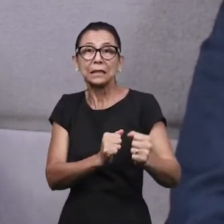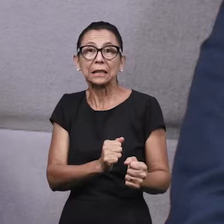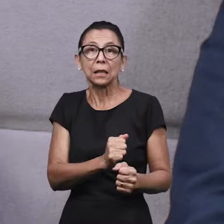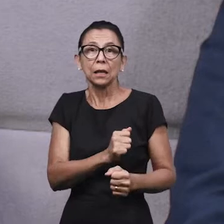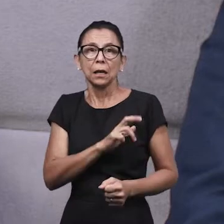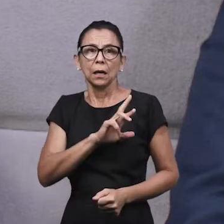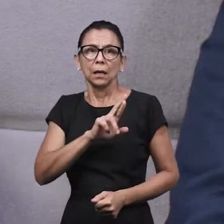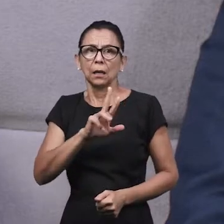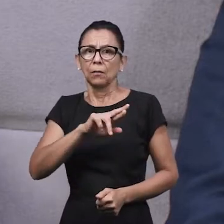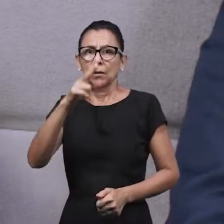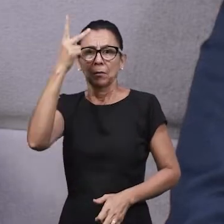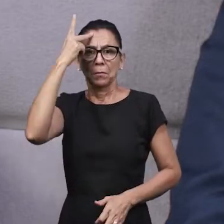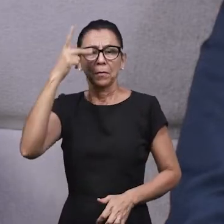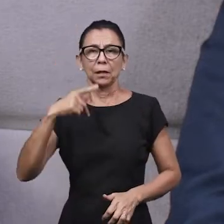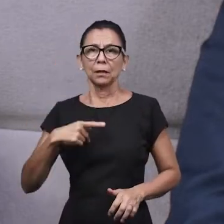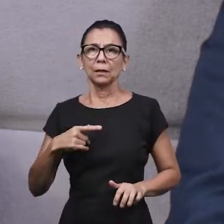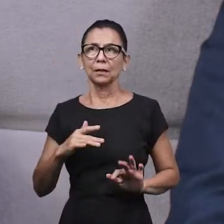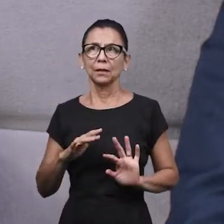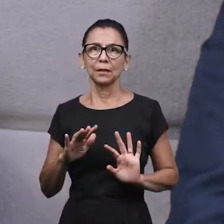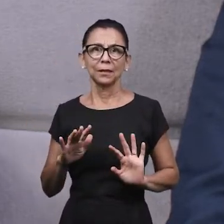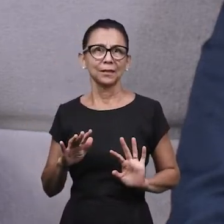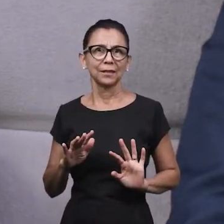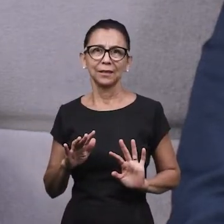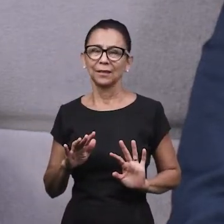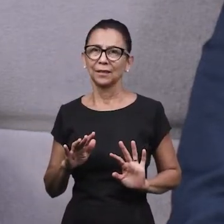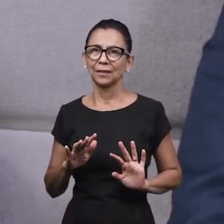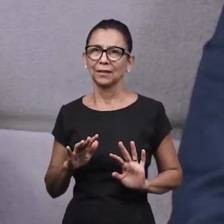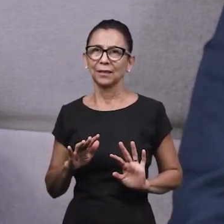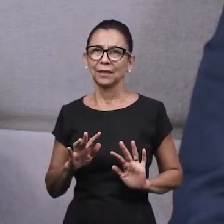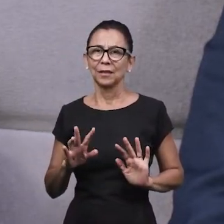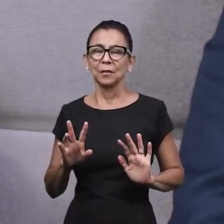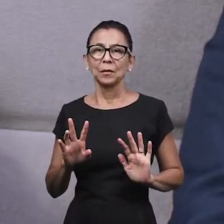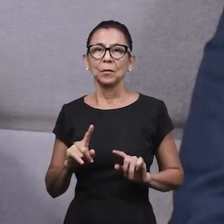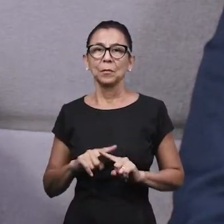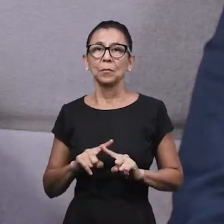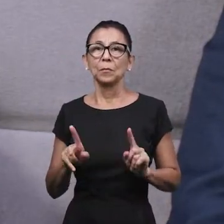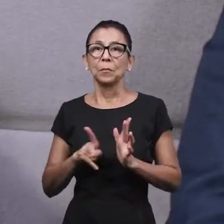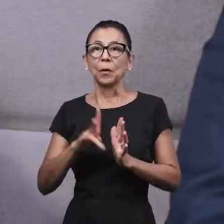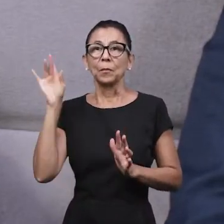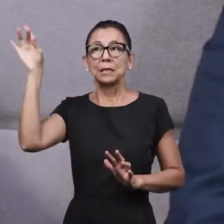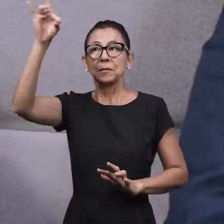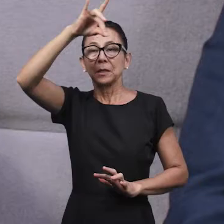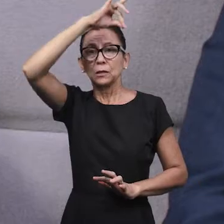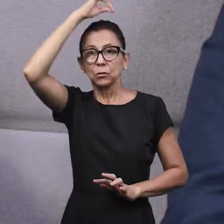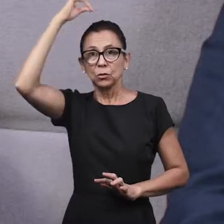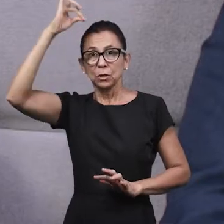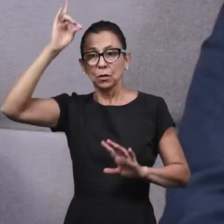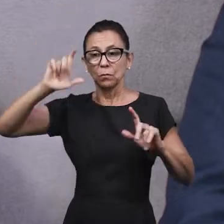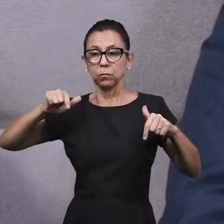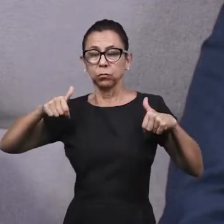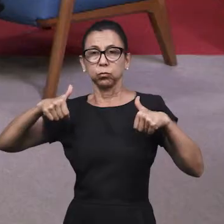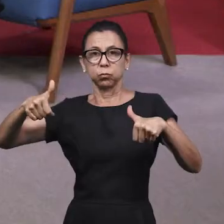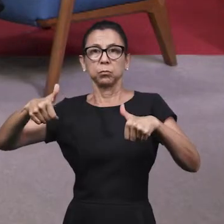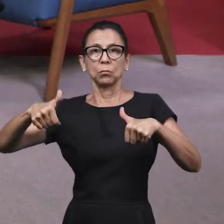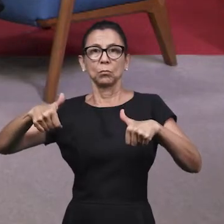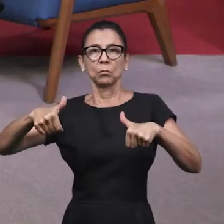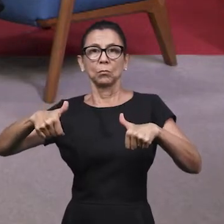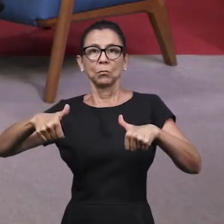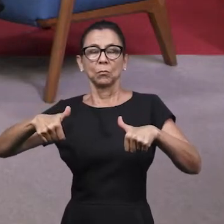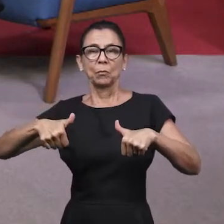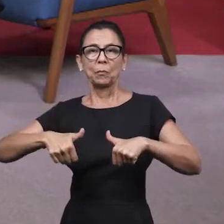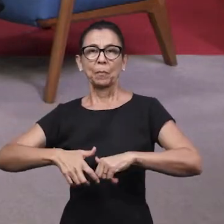Dieu. Et ensuite, je ne sais pas si on va lire le texte, n'est-ce pas?